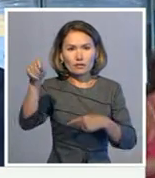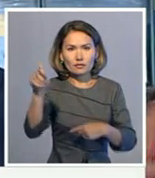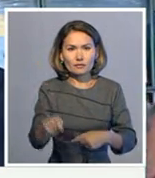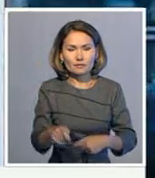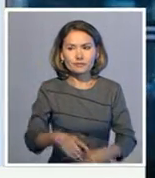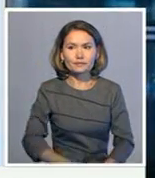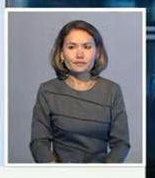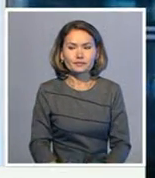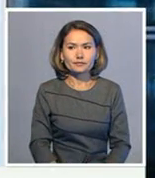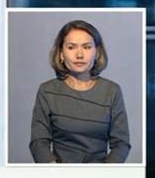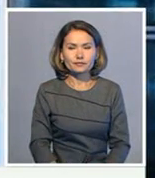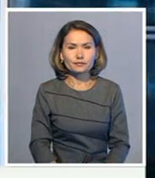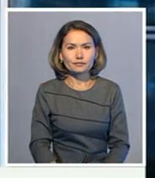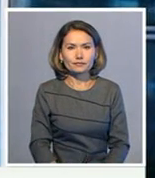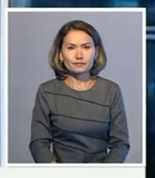барамыз.